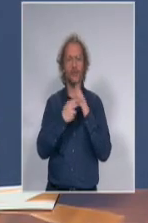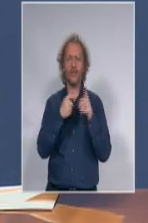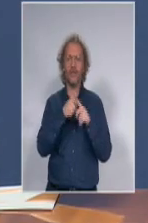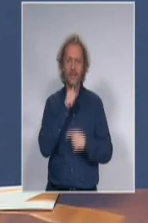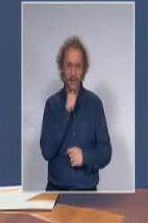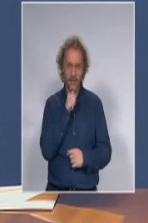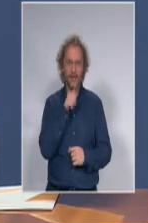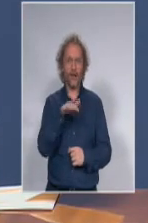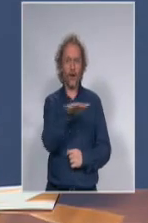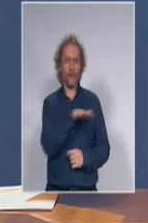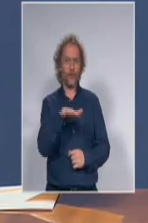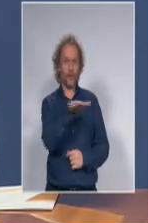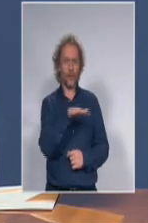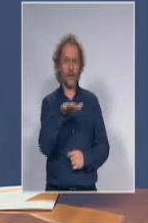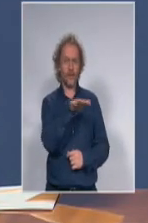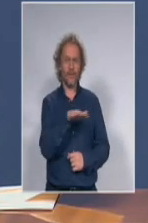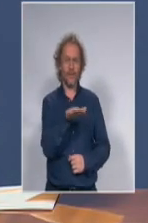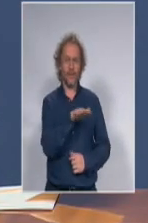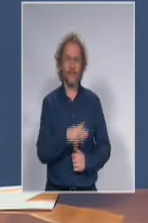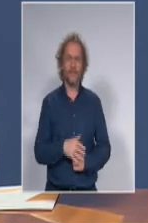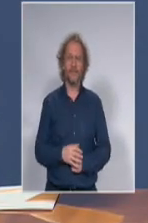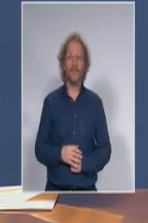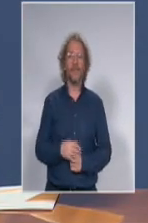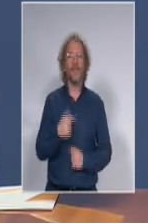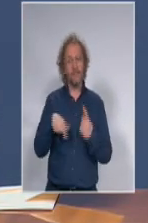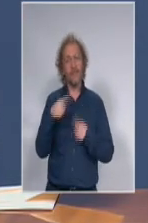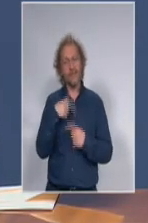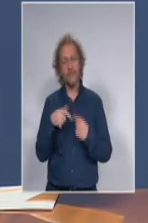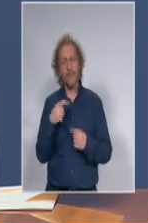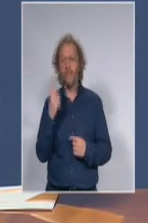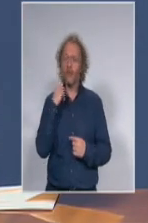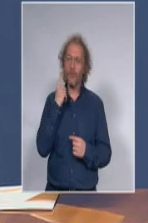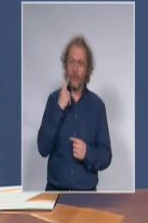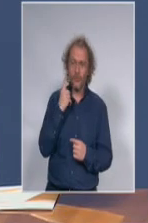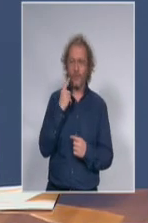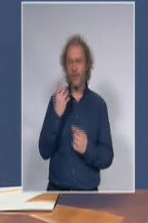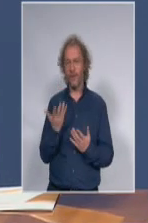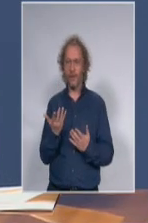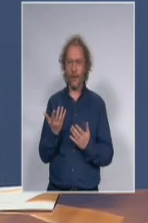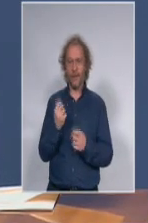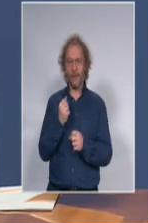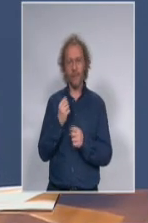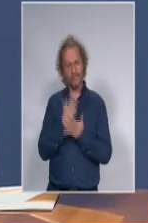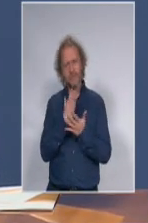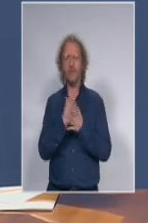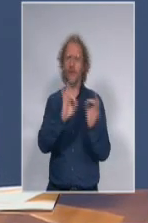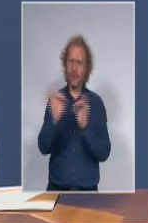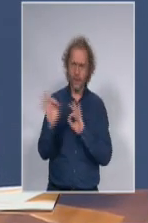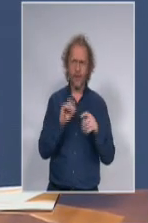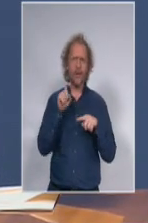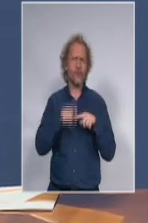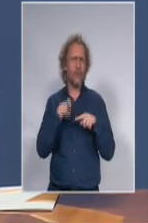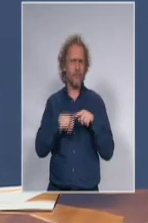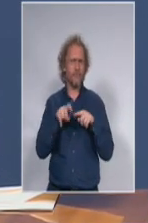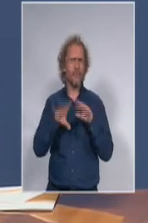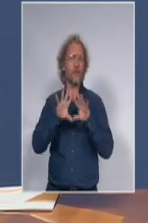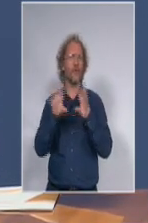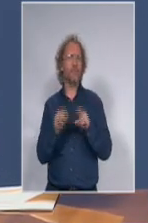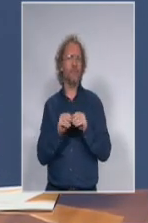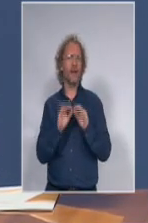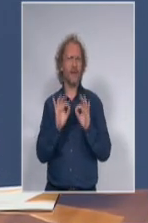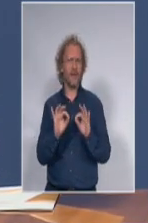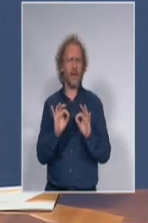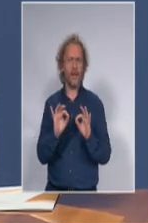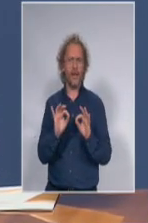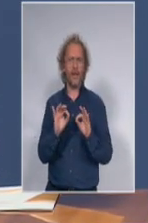da nabavimo maskama kompletnu Srbiju i to je takođe važno da u kretanju, ukoliko ne držimo